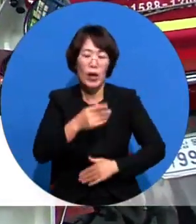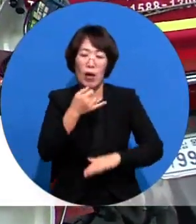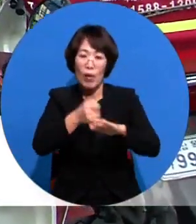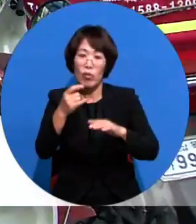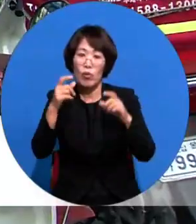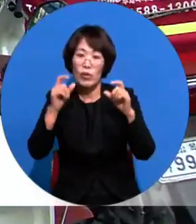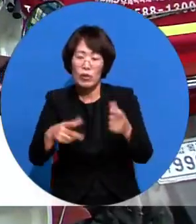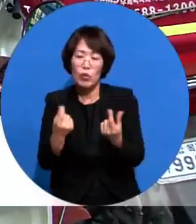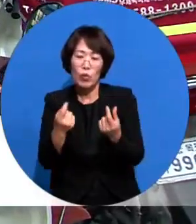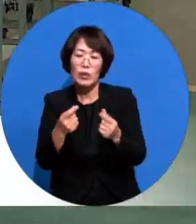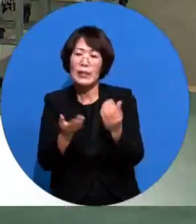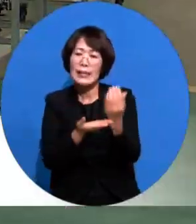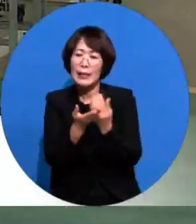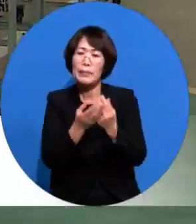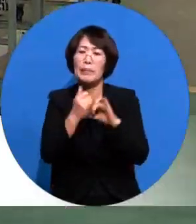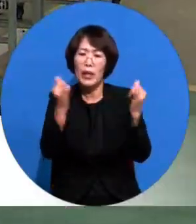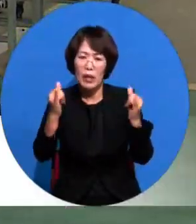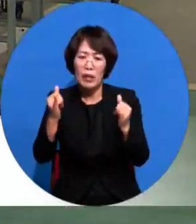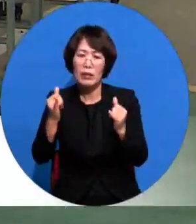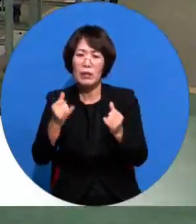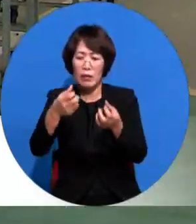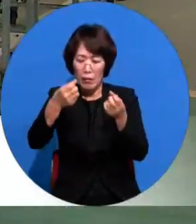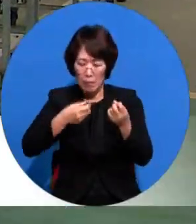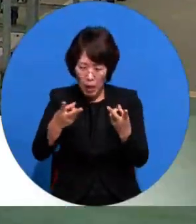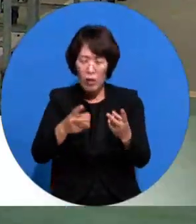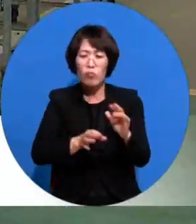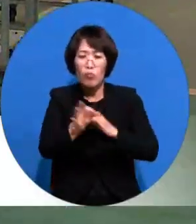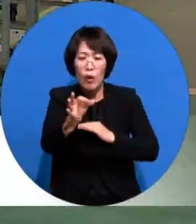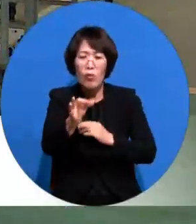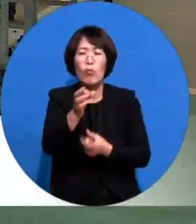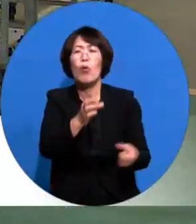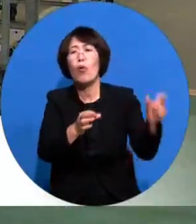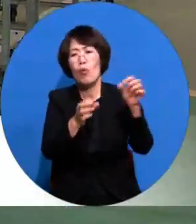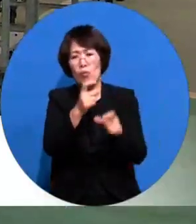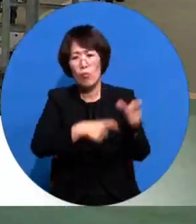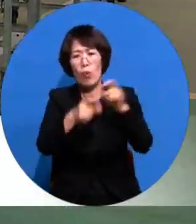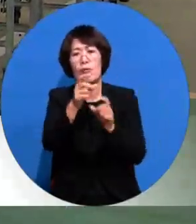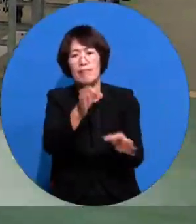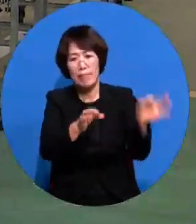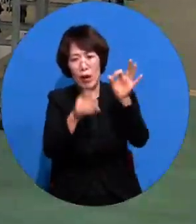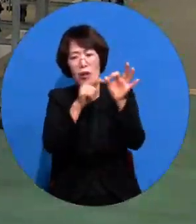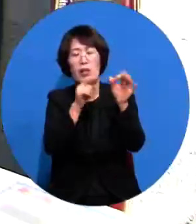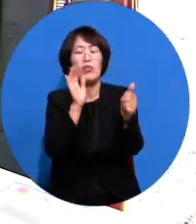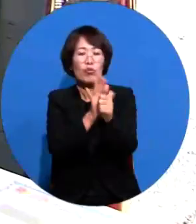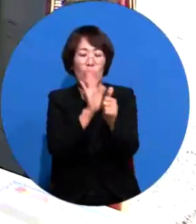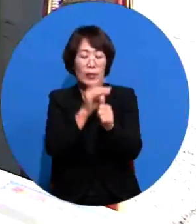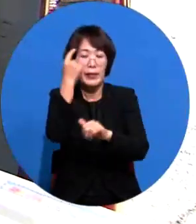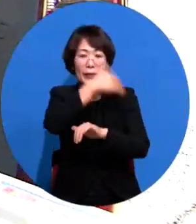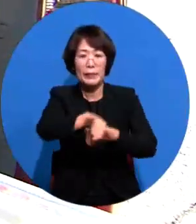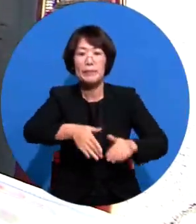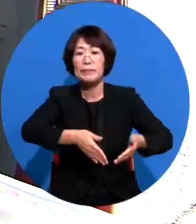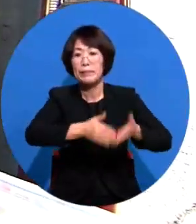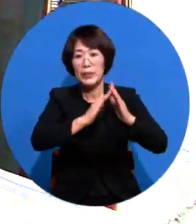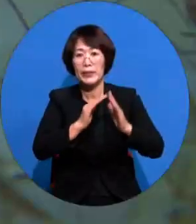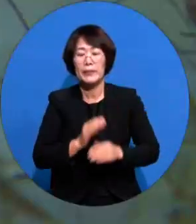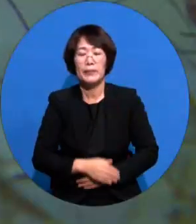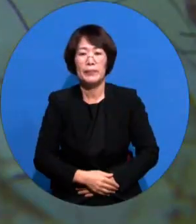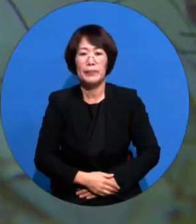완도군도 섬 주민들이 택배 이용 시 발생하는 기본 배송료 외 추가 요금을 지원하기로 했습니다.